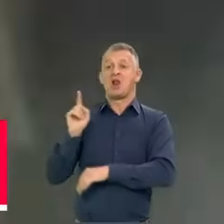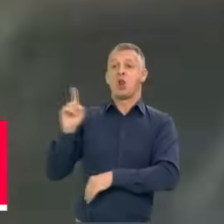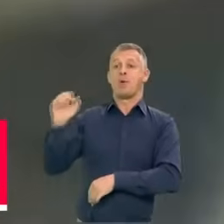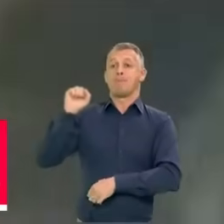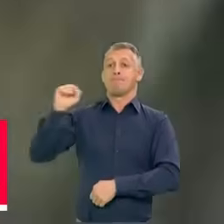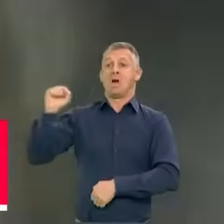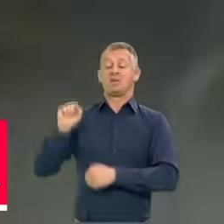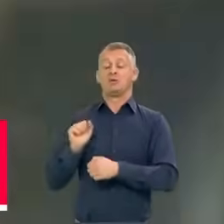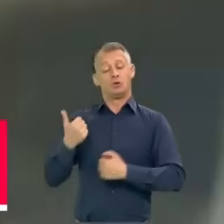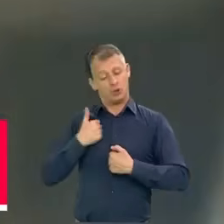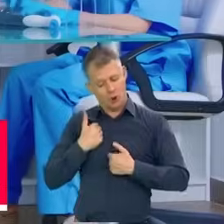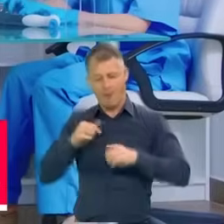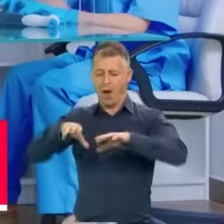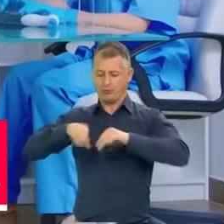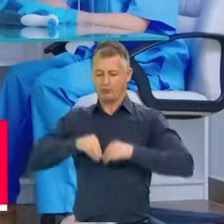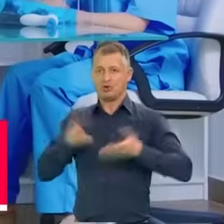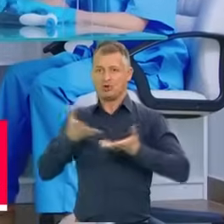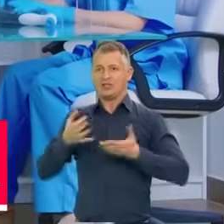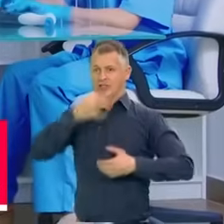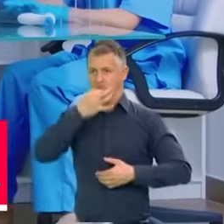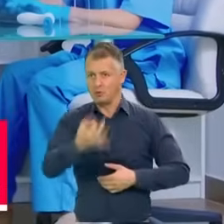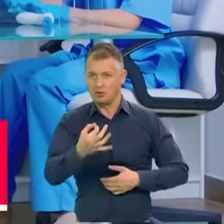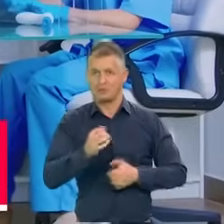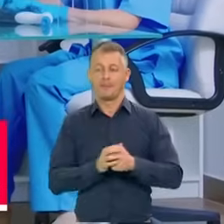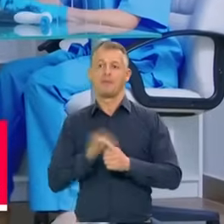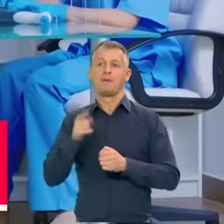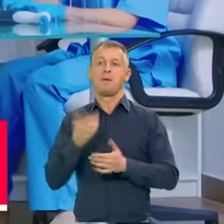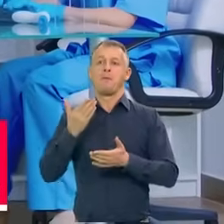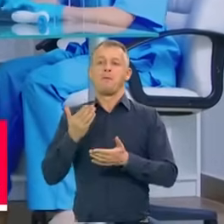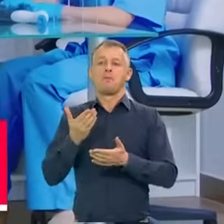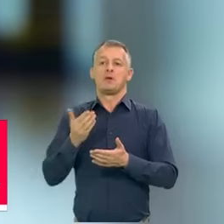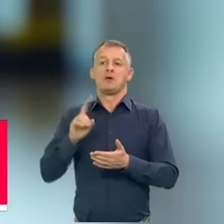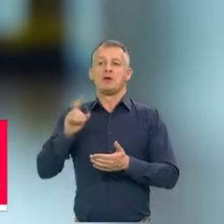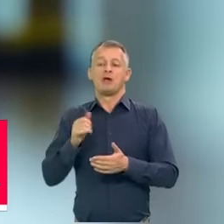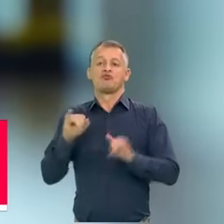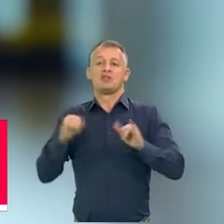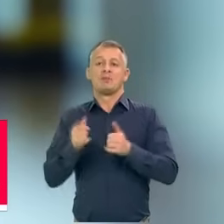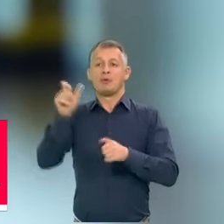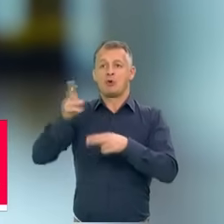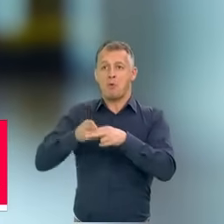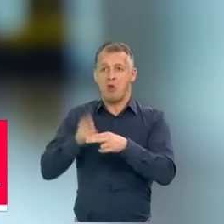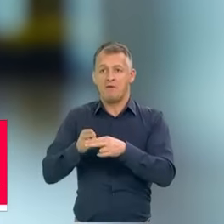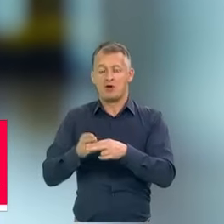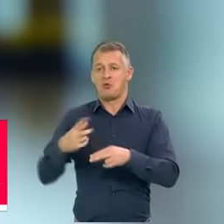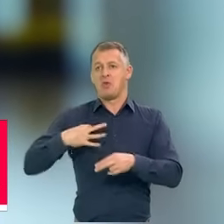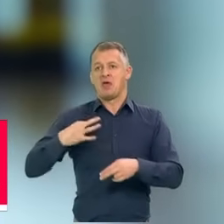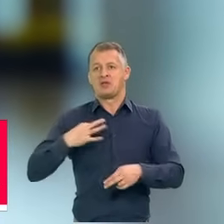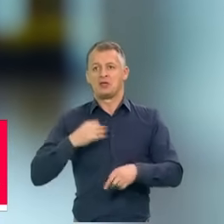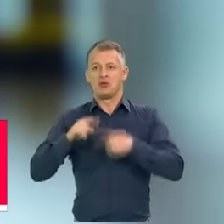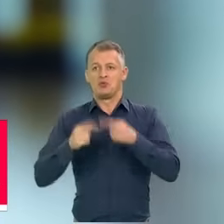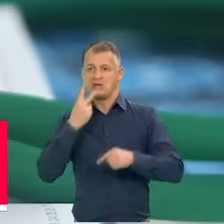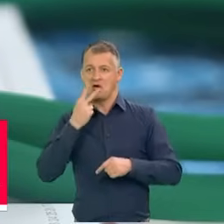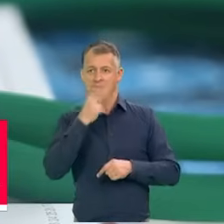și î asum ceea ce spun Pe când soarta pacienților nu i mai interesează după ce s au văzut în